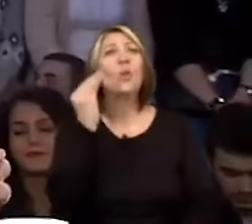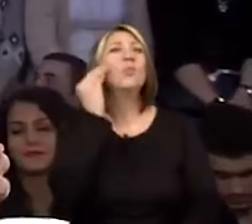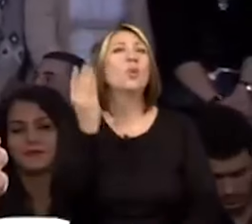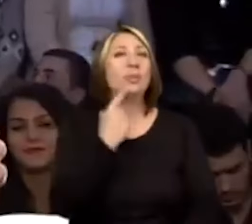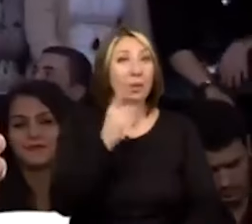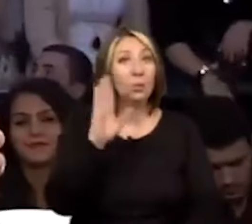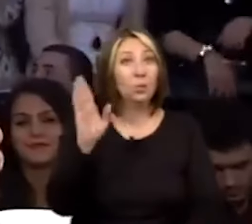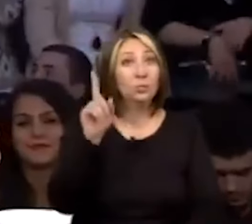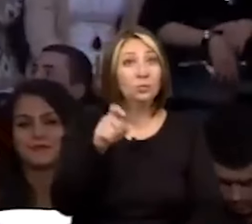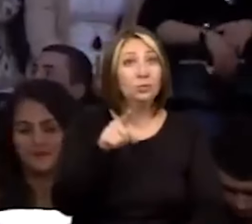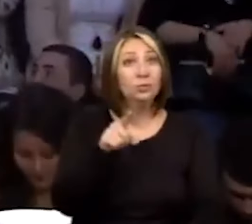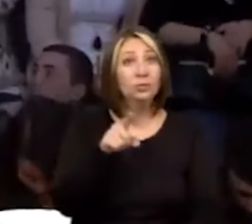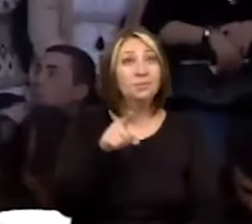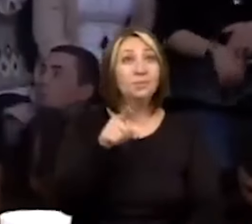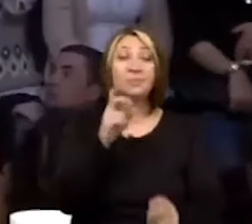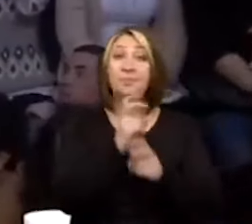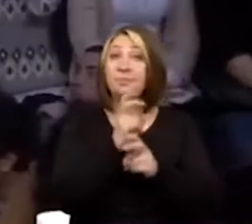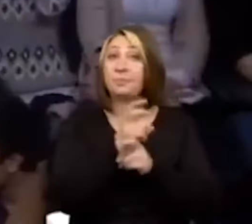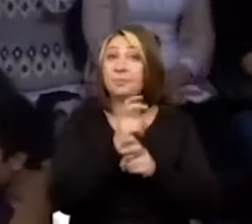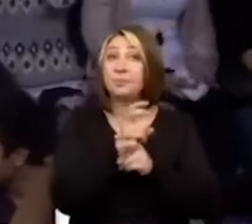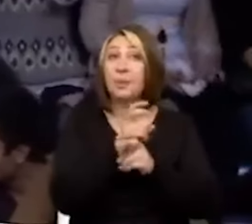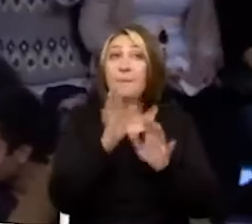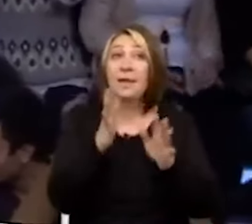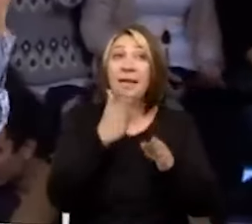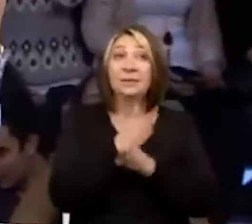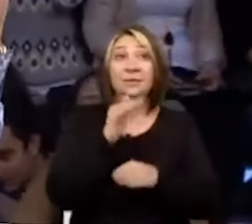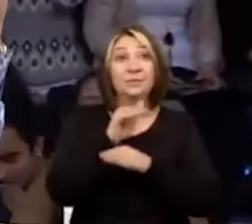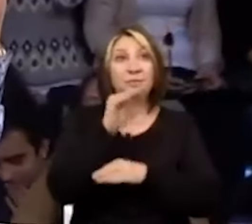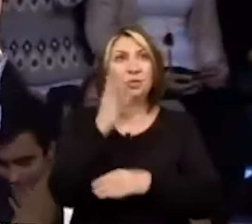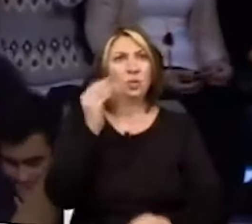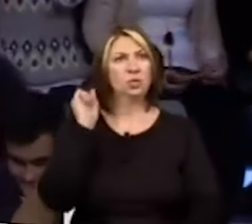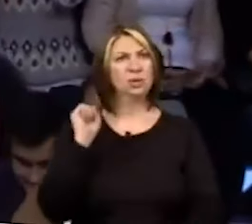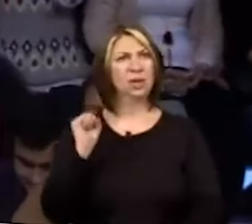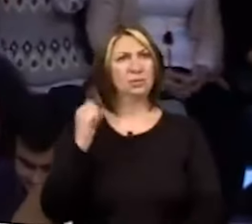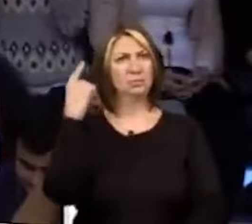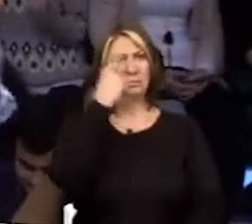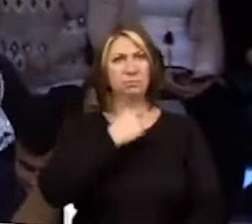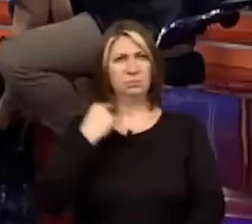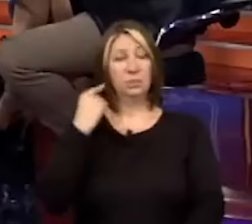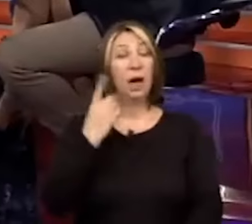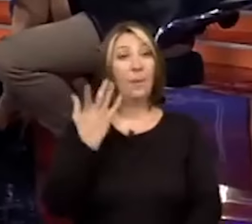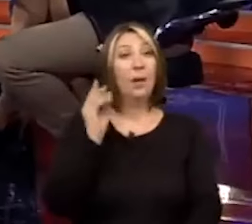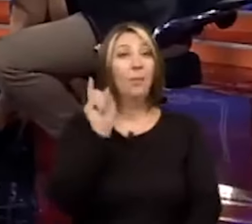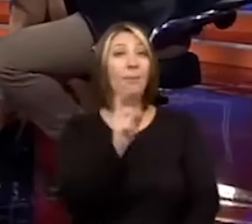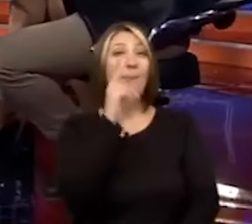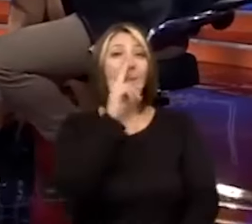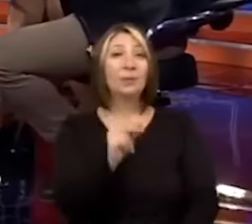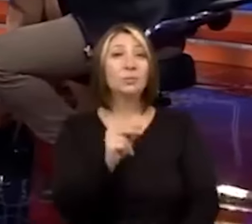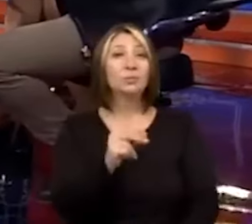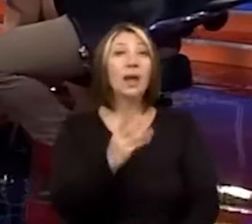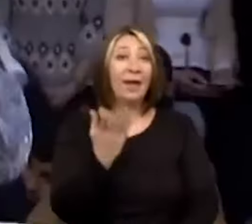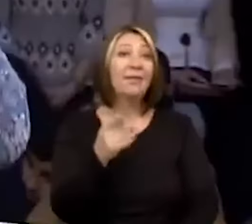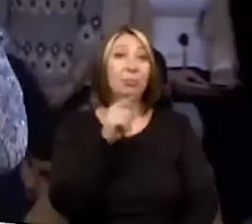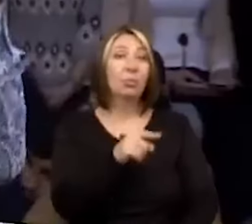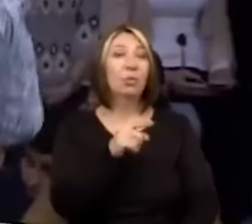diye. O tehlikelidir çünkü belki gerçek hayatta. Çok sert görünüyor. Ama post ediyorsun. Yani diyorsun ki evet